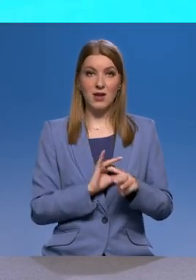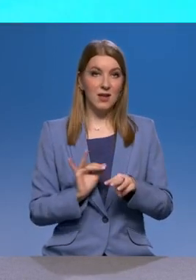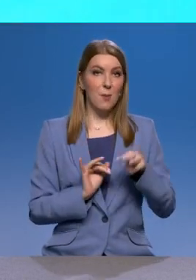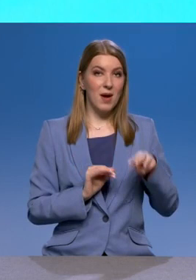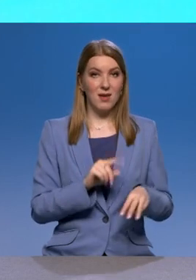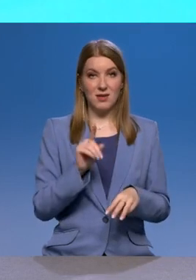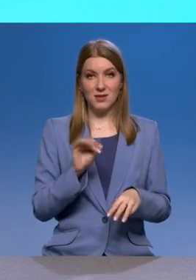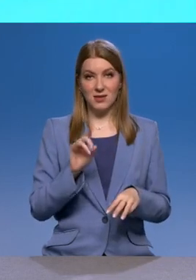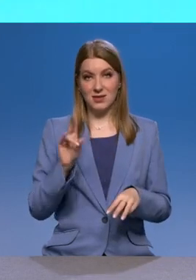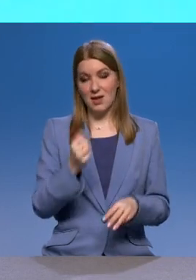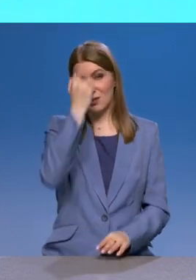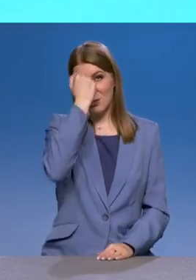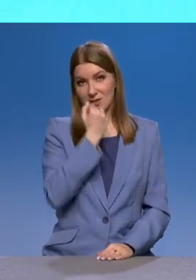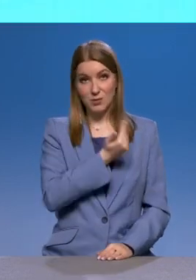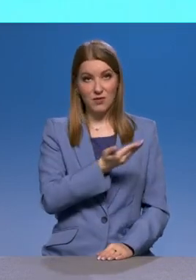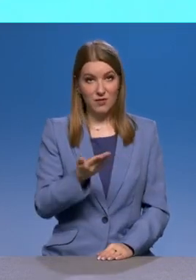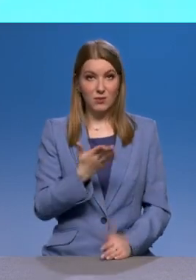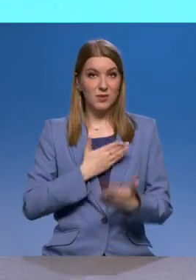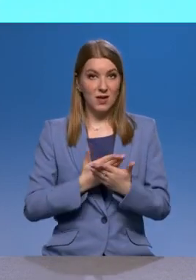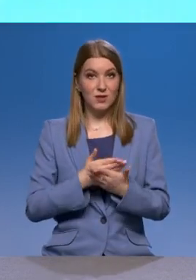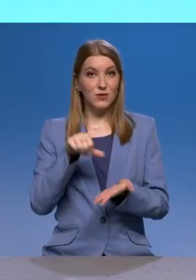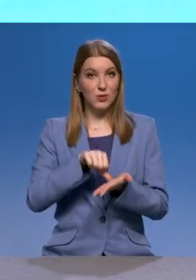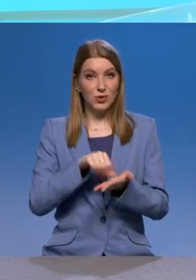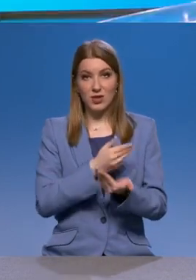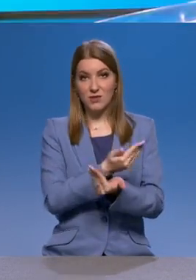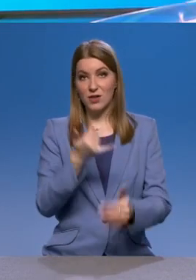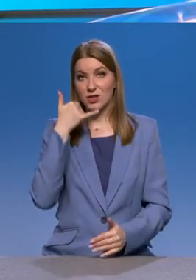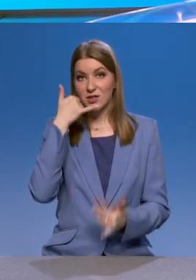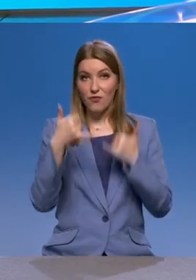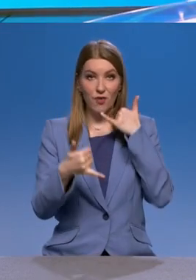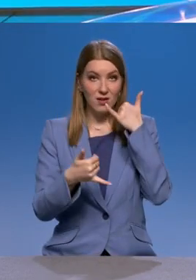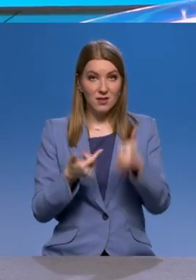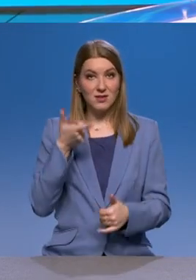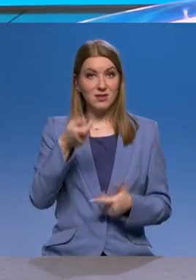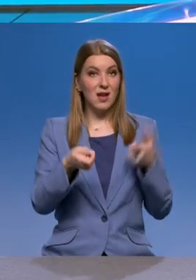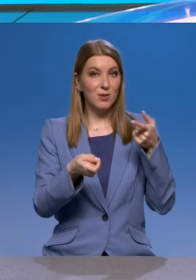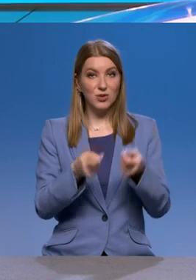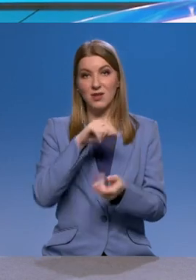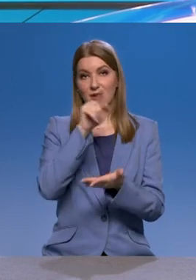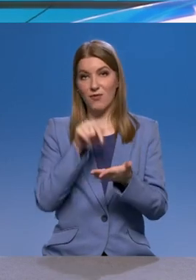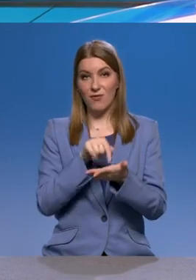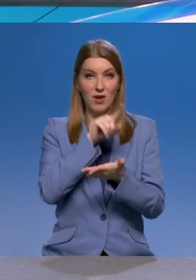Зизина. Спасибо вам за активное участие, за ваши звонки и сообщения, вопросы и комментарии.